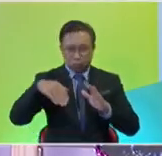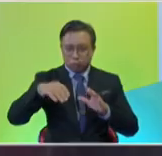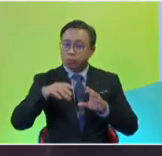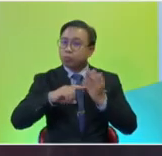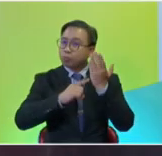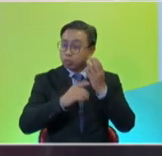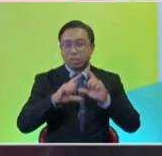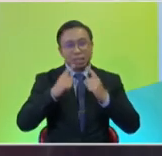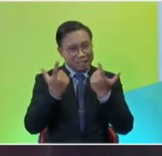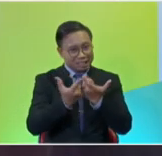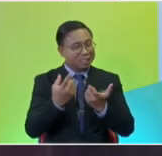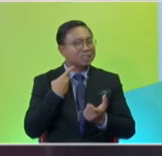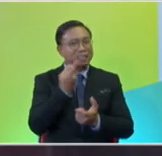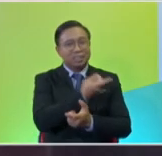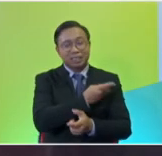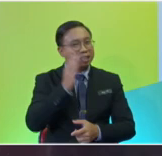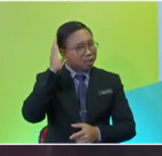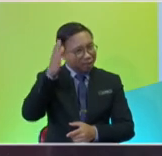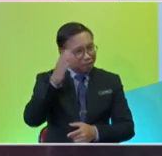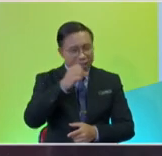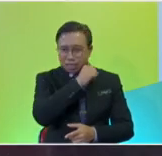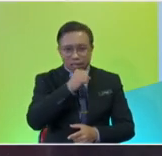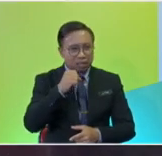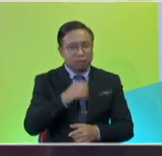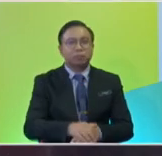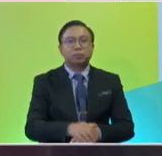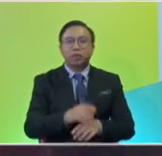kita akan nyanyikan ya betul